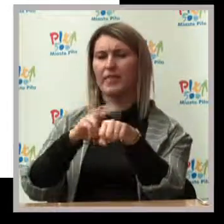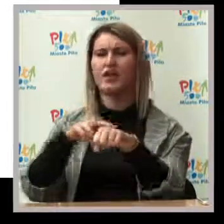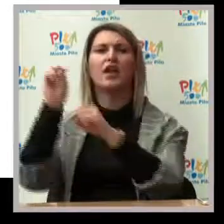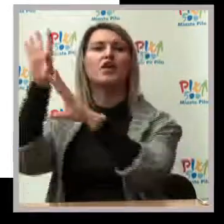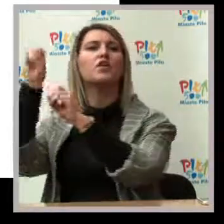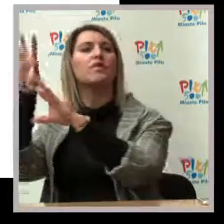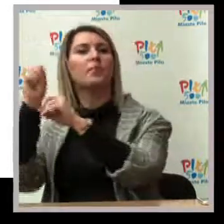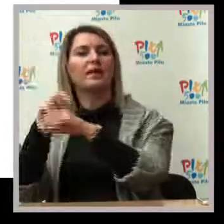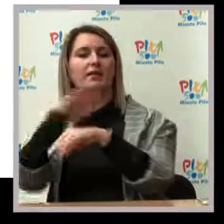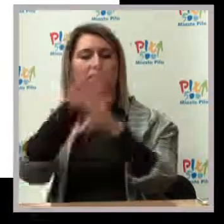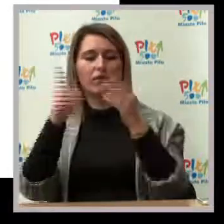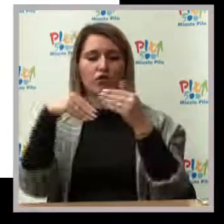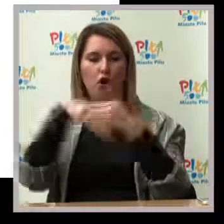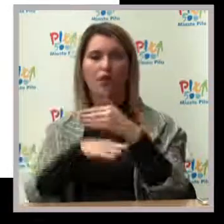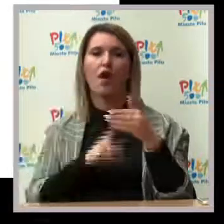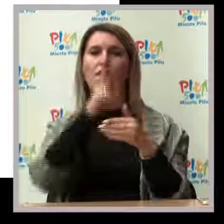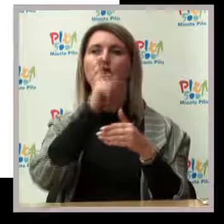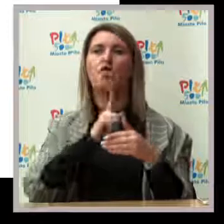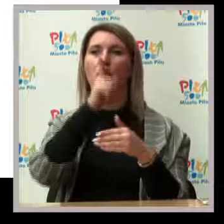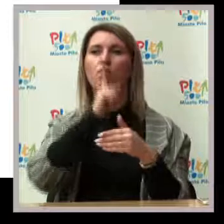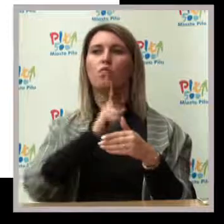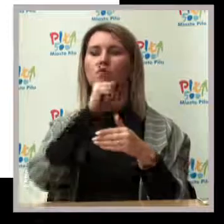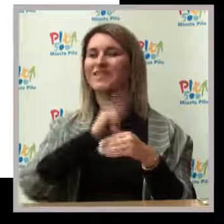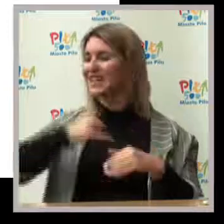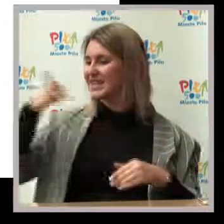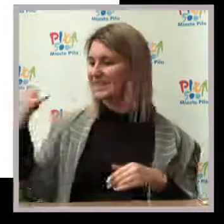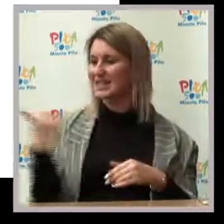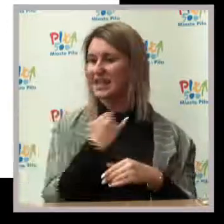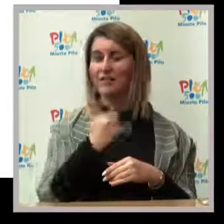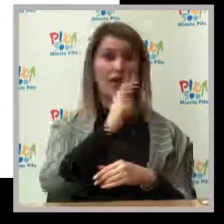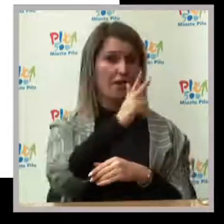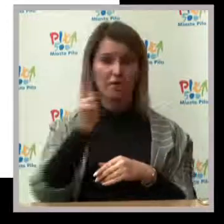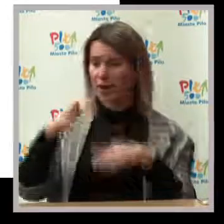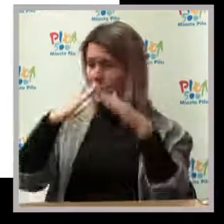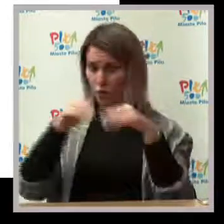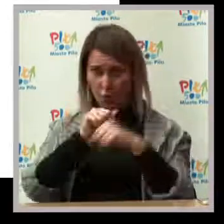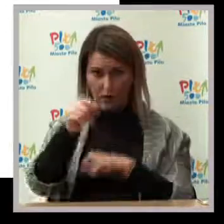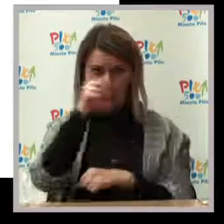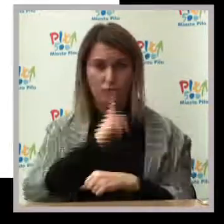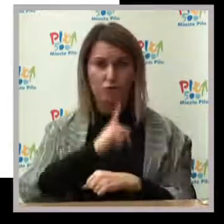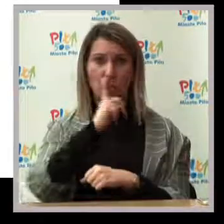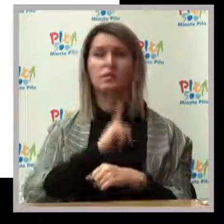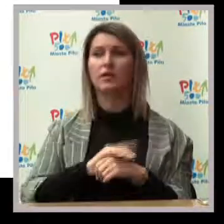zdrowia, w lodówce. Przypominam, zawsze w lodówce, w każdym domu jest lodówka, w związku z tym